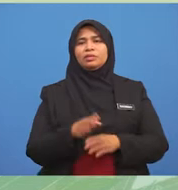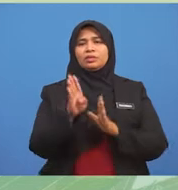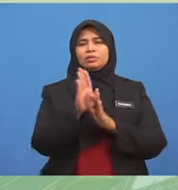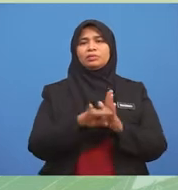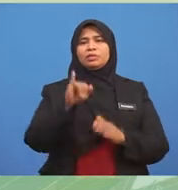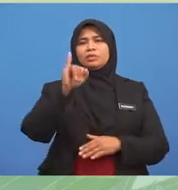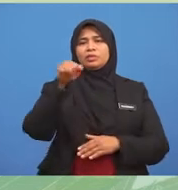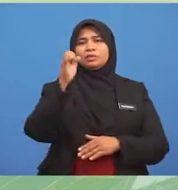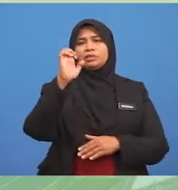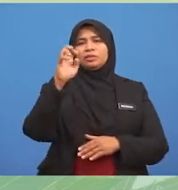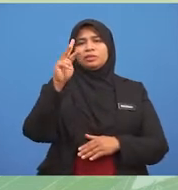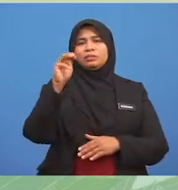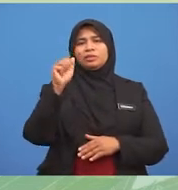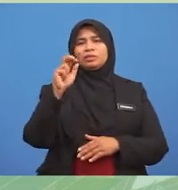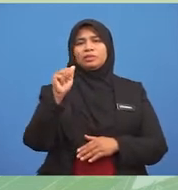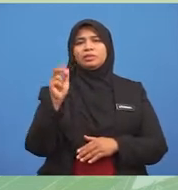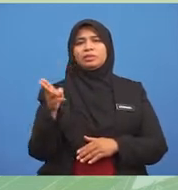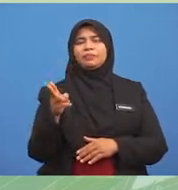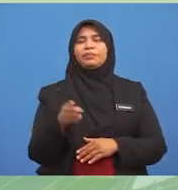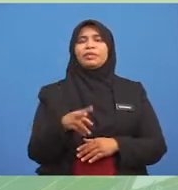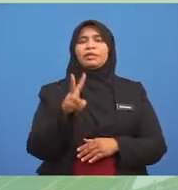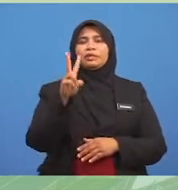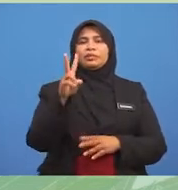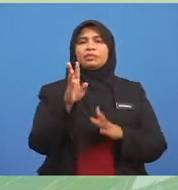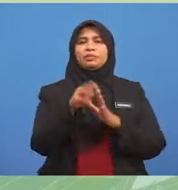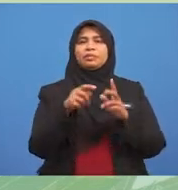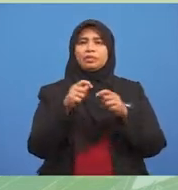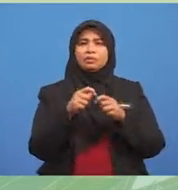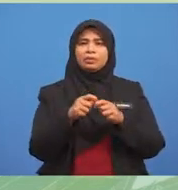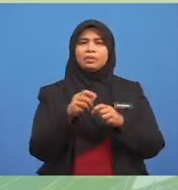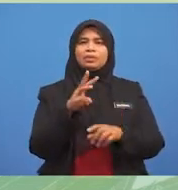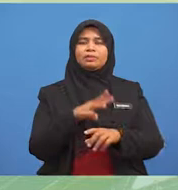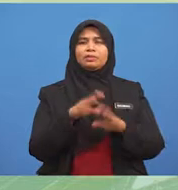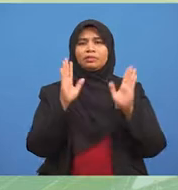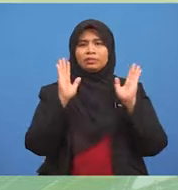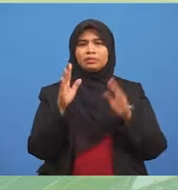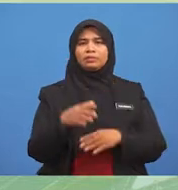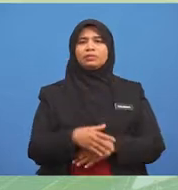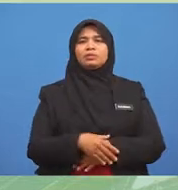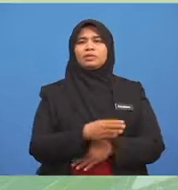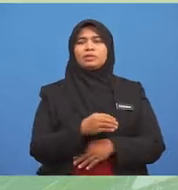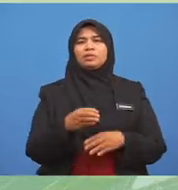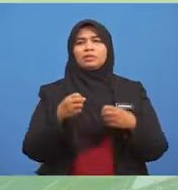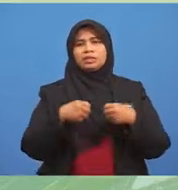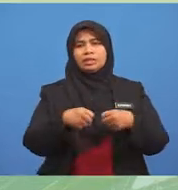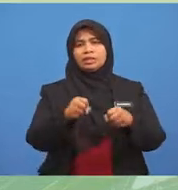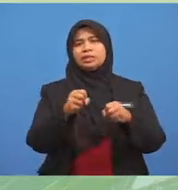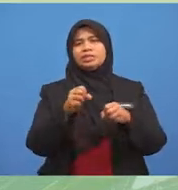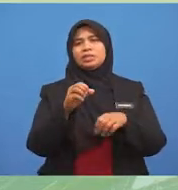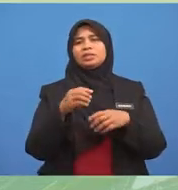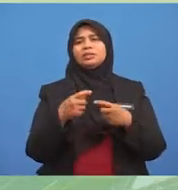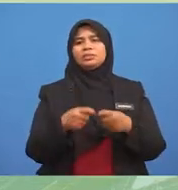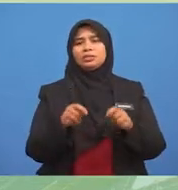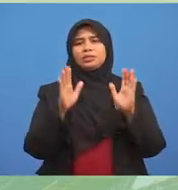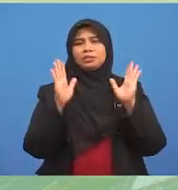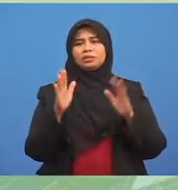Kedua, murid-murid mestilah sentiasa menepati waktu solat dan bersegera menunaikan solat apabila telah